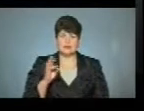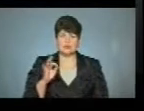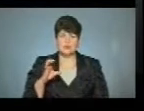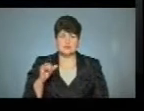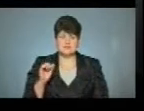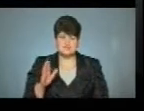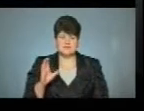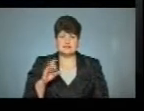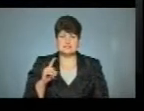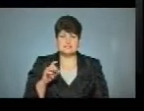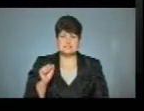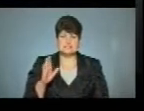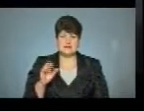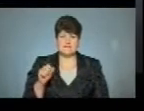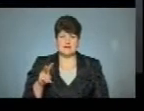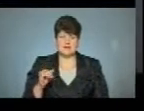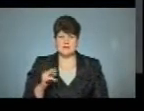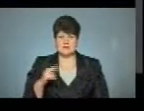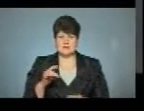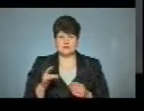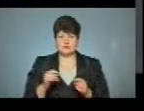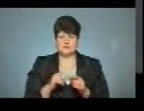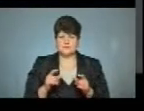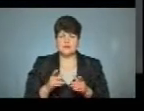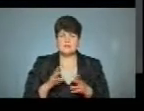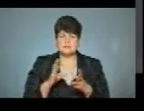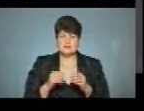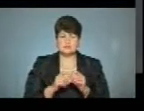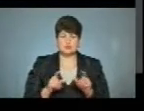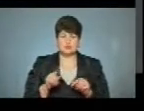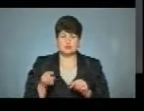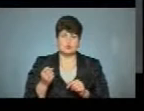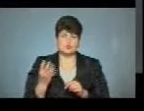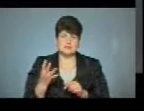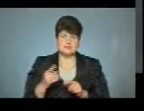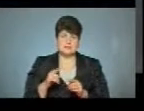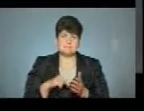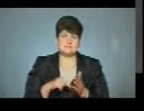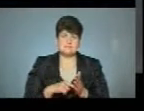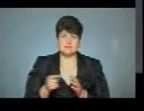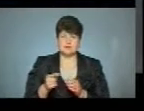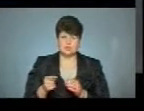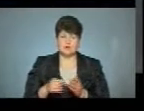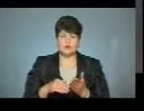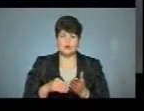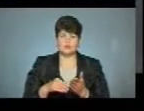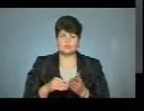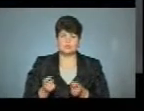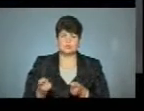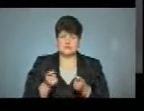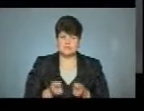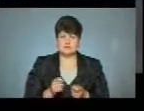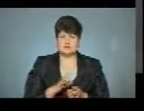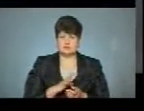району і Дунів Заліщицького району і загальноосвітня школа номер 14 міста Тернополя. Доставка здійснювалася, тобто,